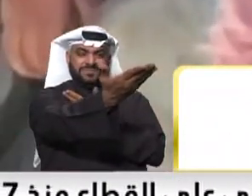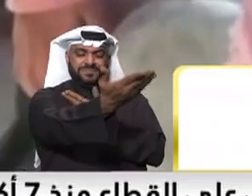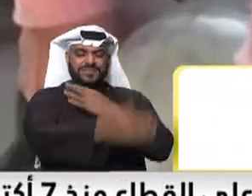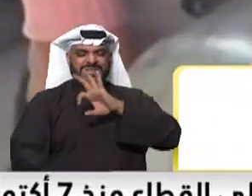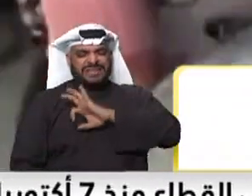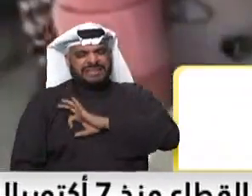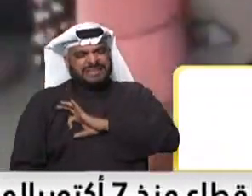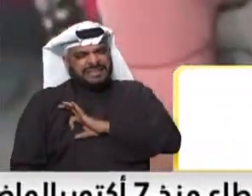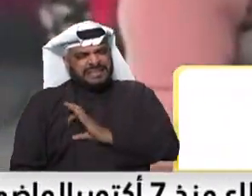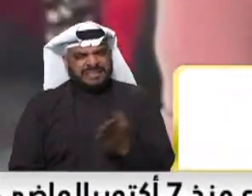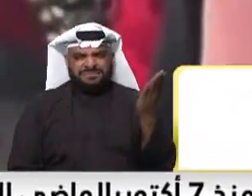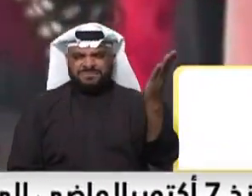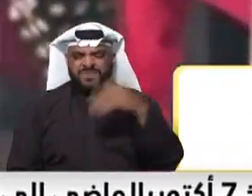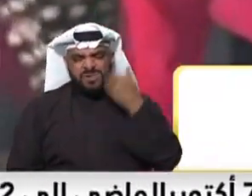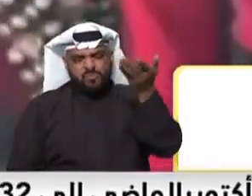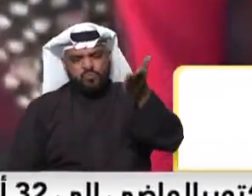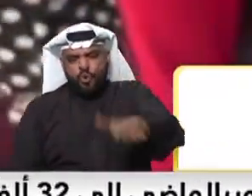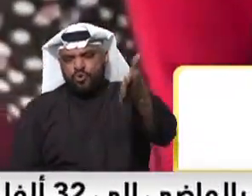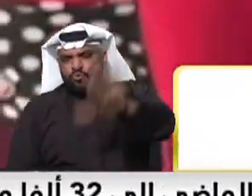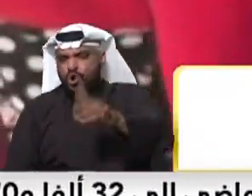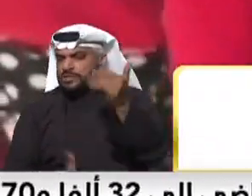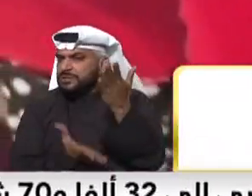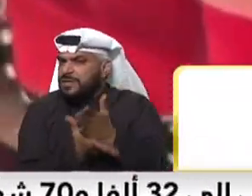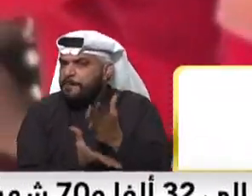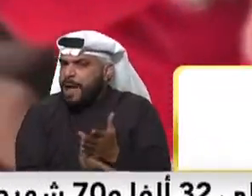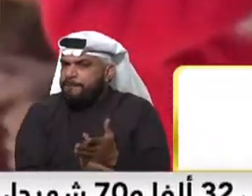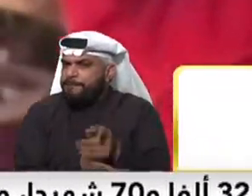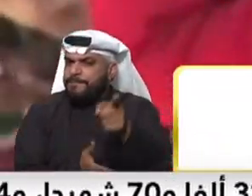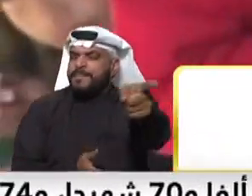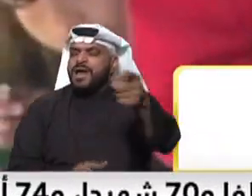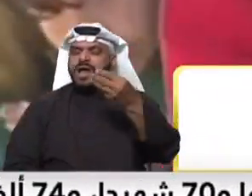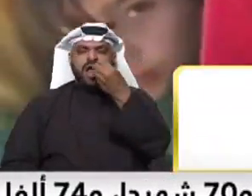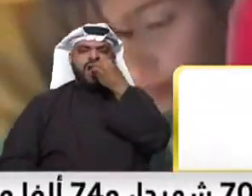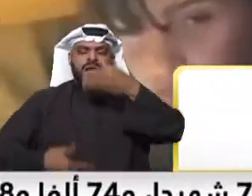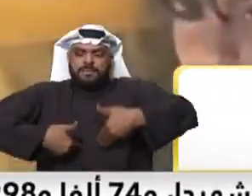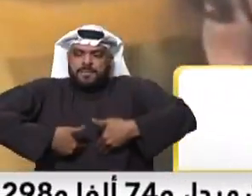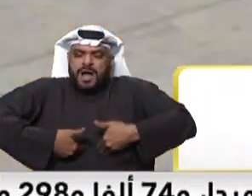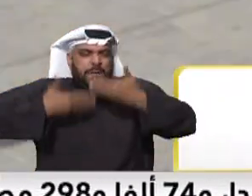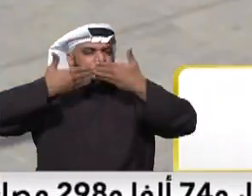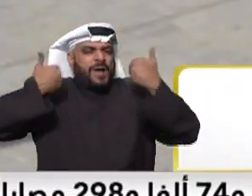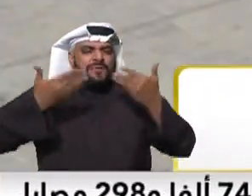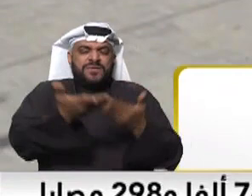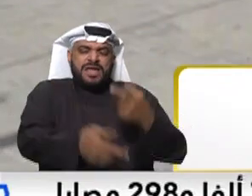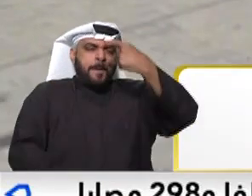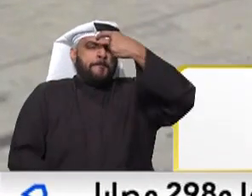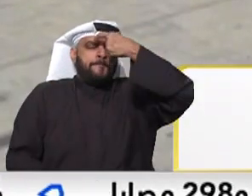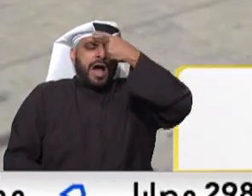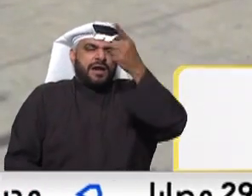وحشيا يتوفون بسبب التاثيرات المشتركه لسوء التغذيه والمرض